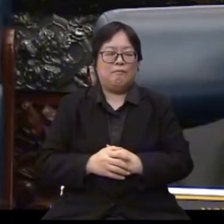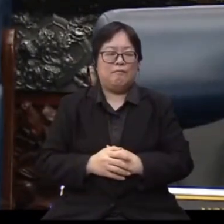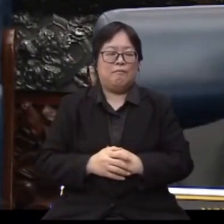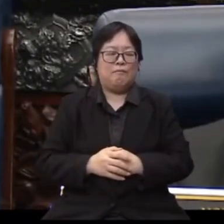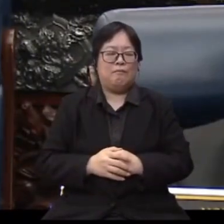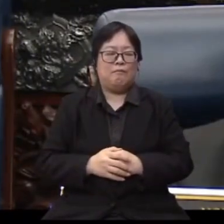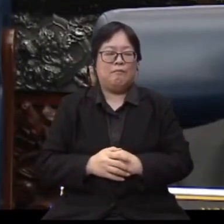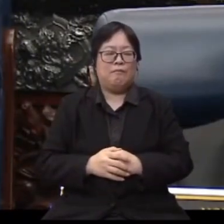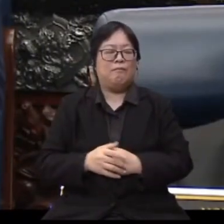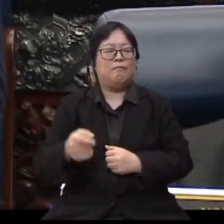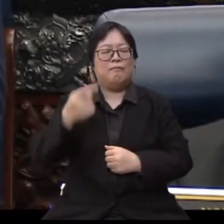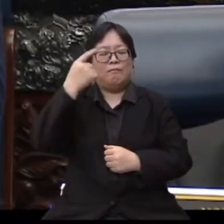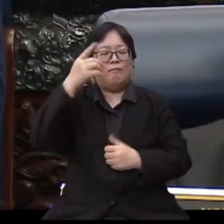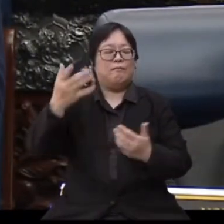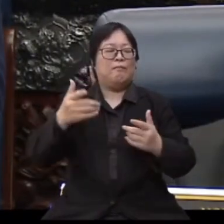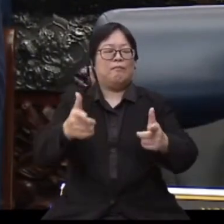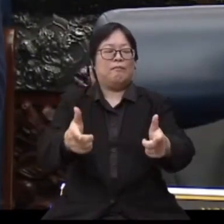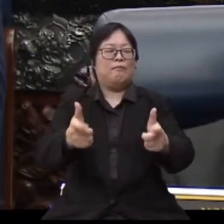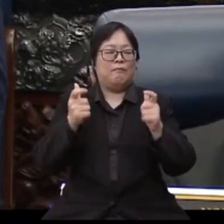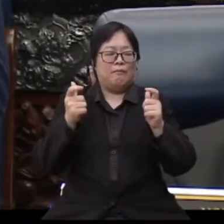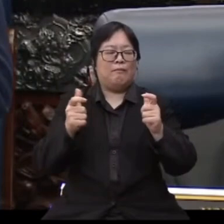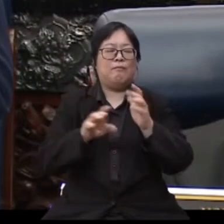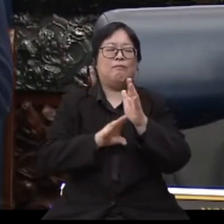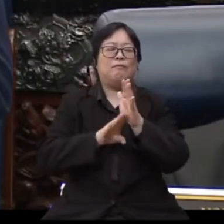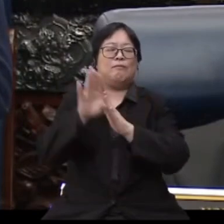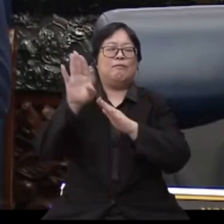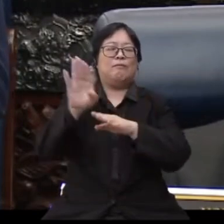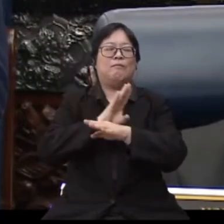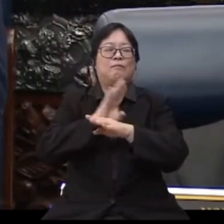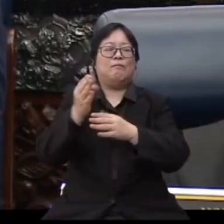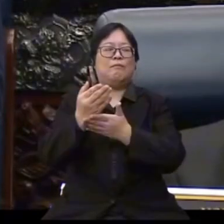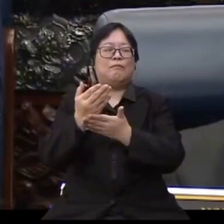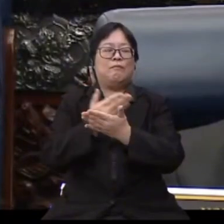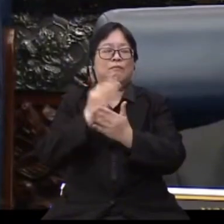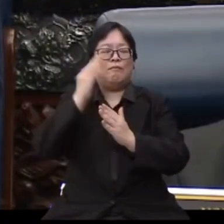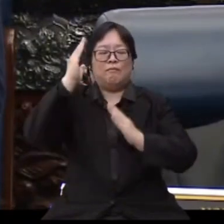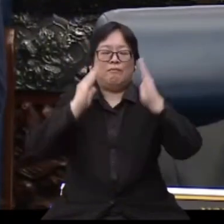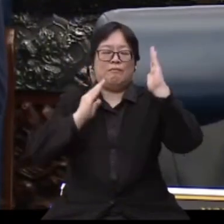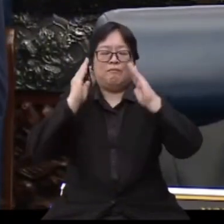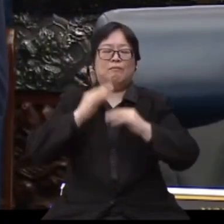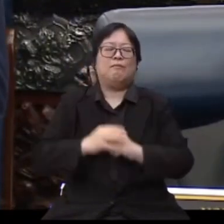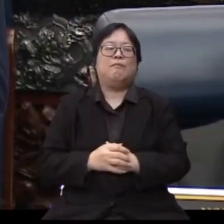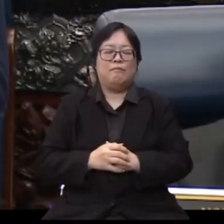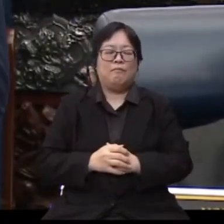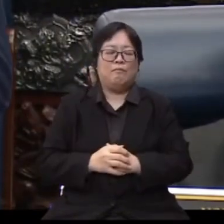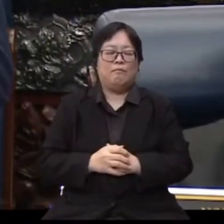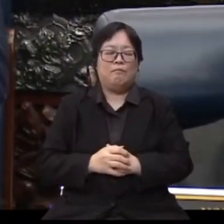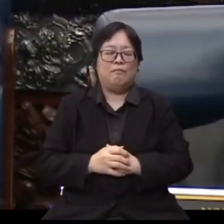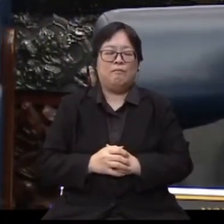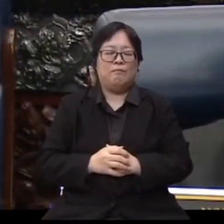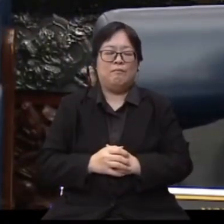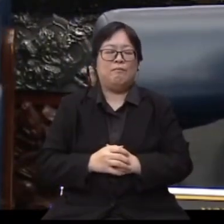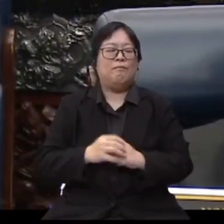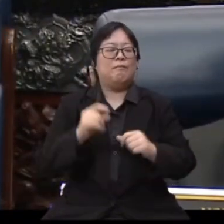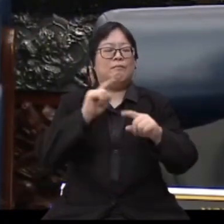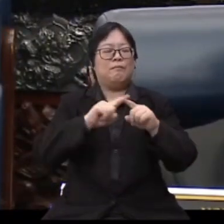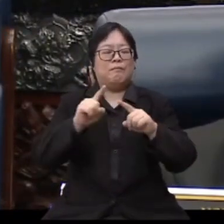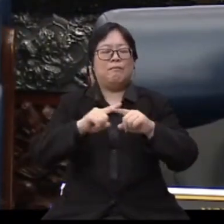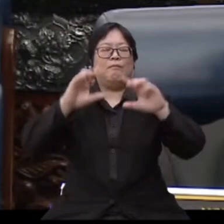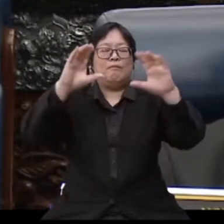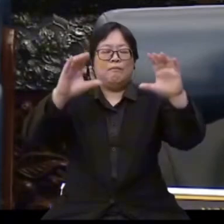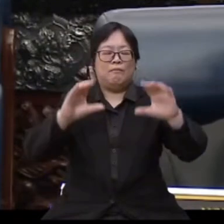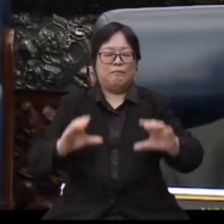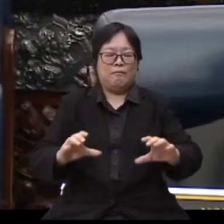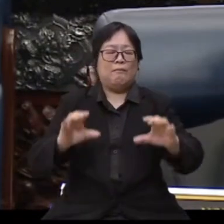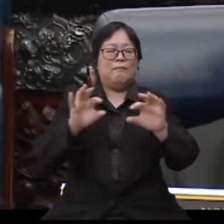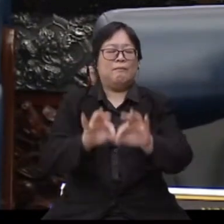Doing Business untuk mempercepatkan pertumbuhan perniagaan baru di Malaysia. Oleh itu, beberapa